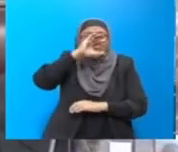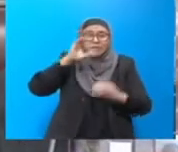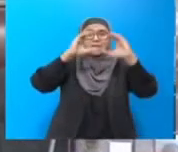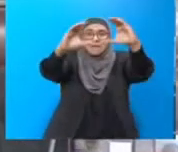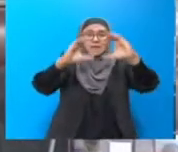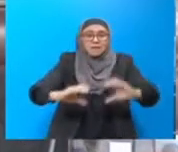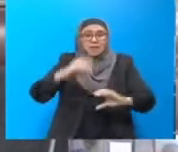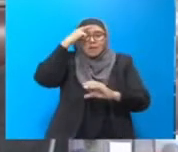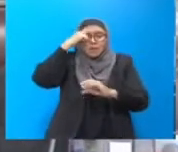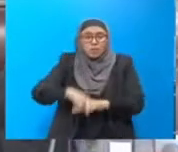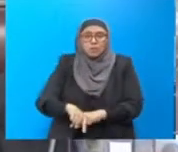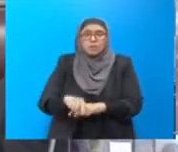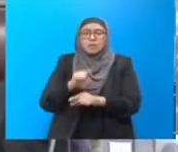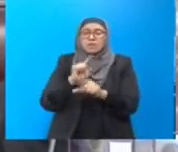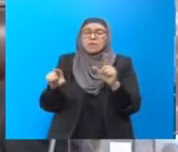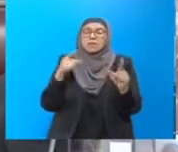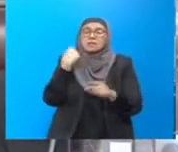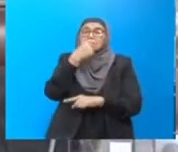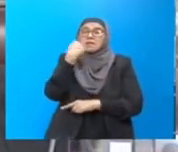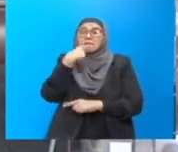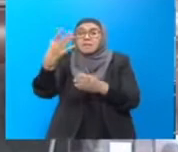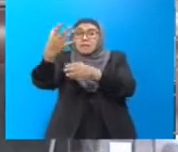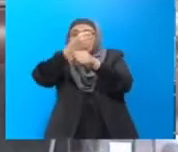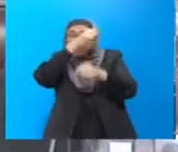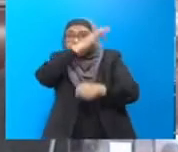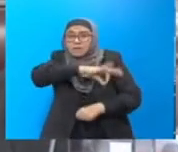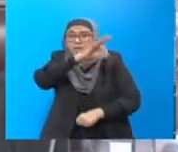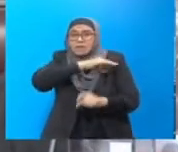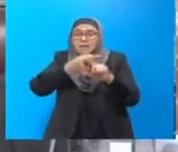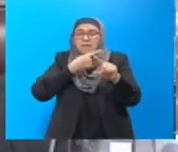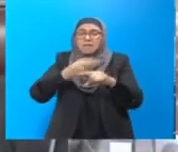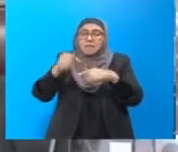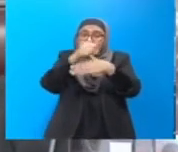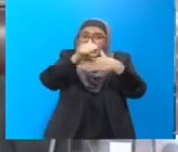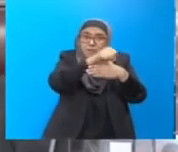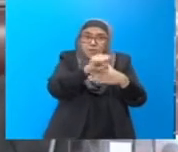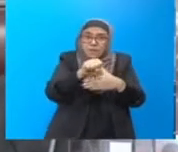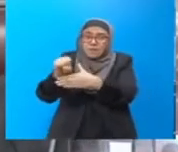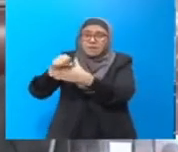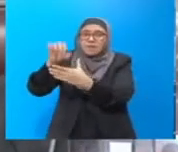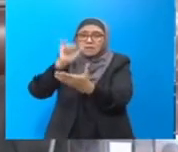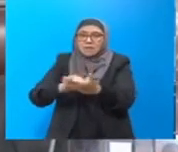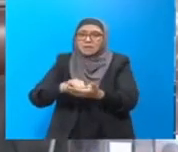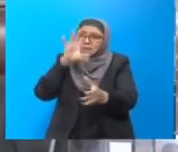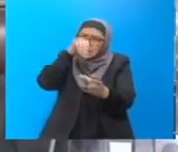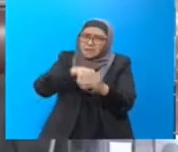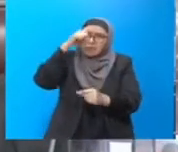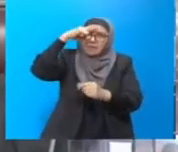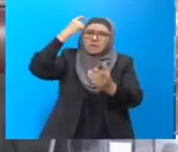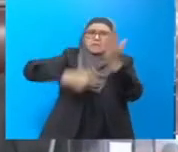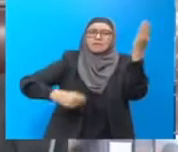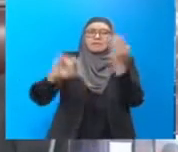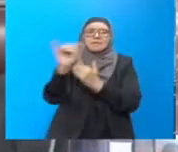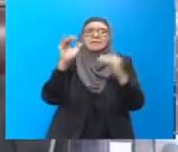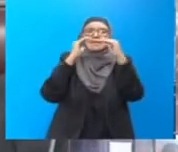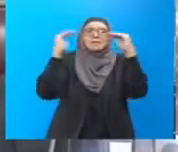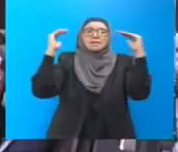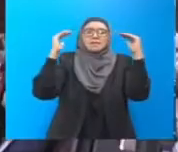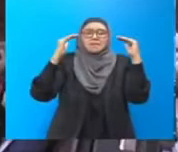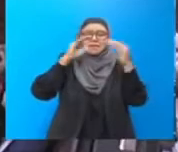mekanis Bang supaya mereka-mereka yang mendapat keuntungan dari pemain Stoke make joget terlibat untuk dicukupkan sekian terima kasih